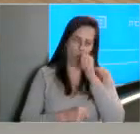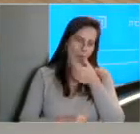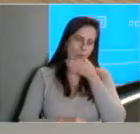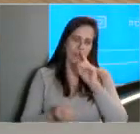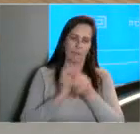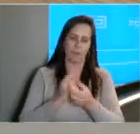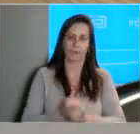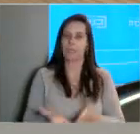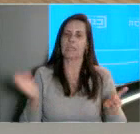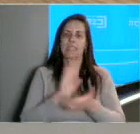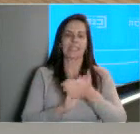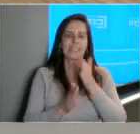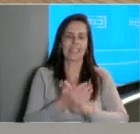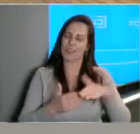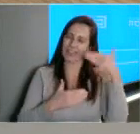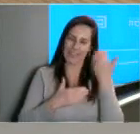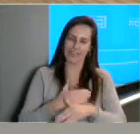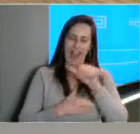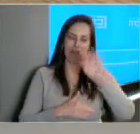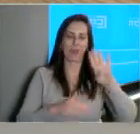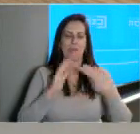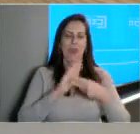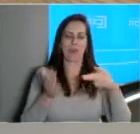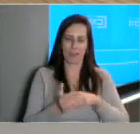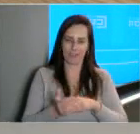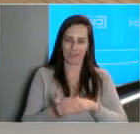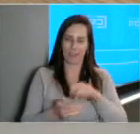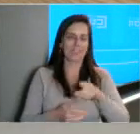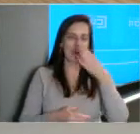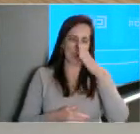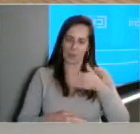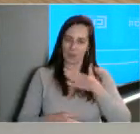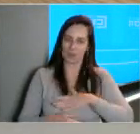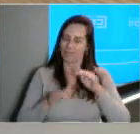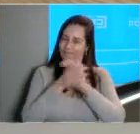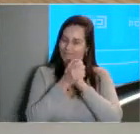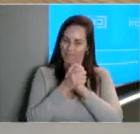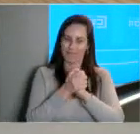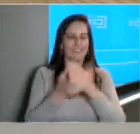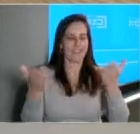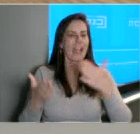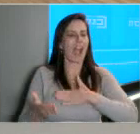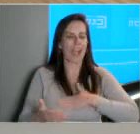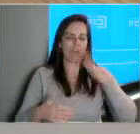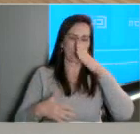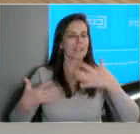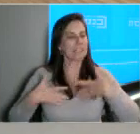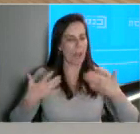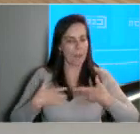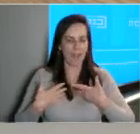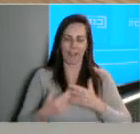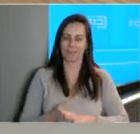drive the car every day. זהו, עד כאן, א' ב' בפוליטיקה, גרסת פורים. אני רוצה לאחל לכם שוב חג פורים